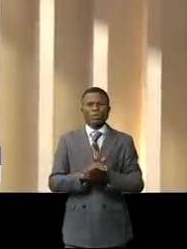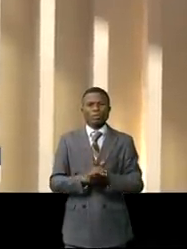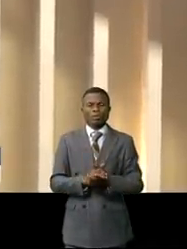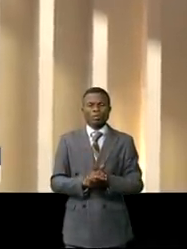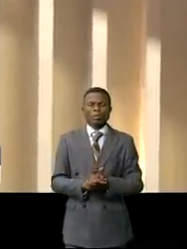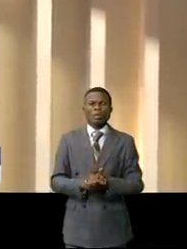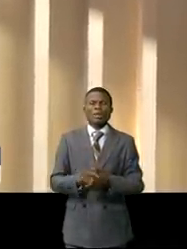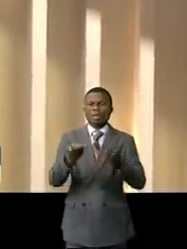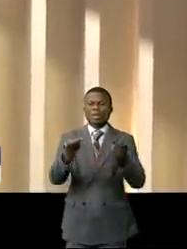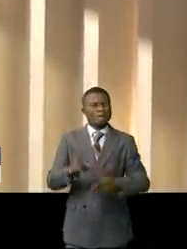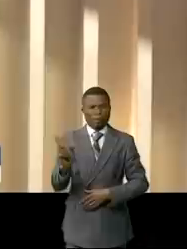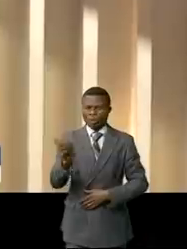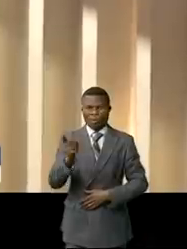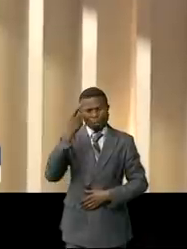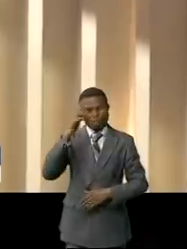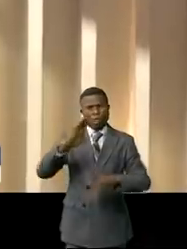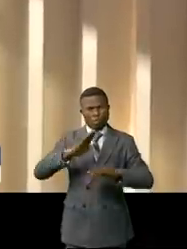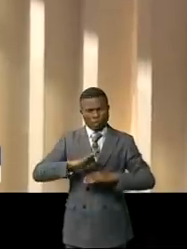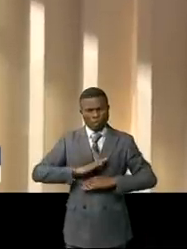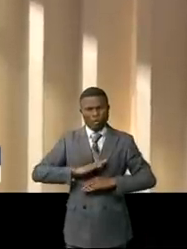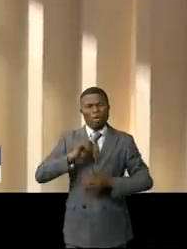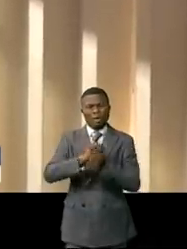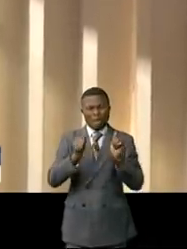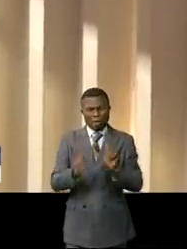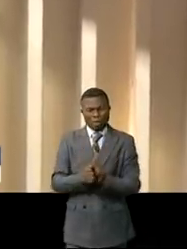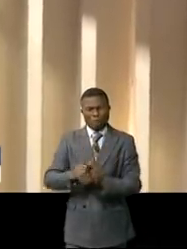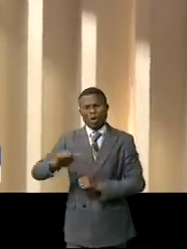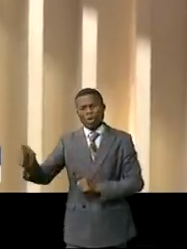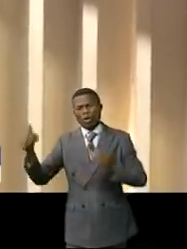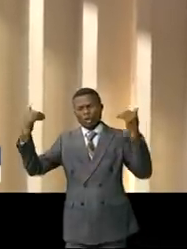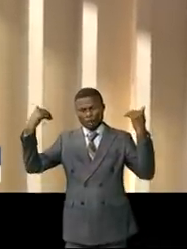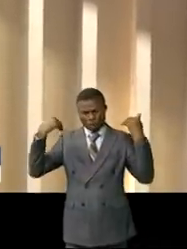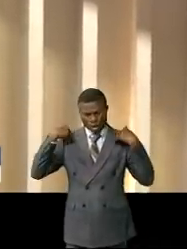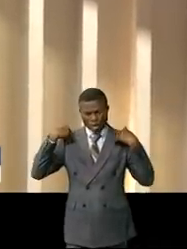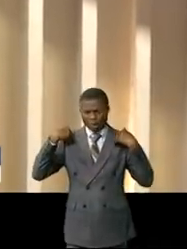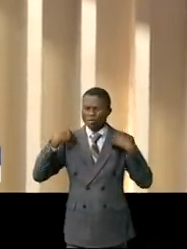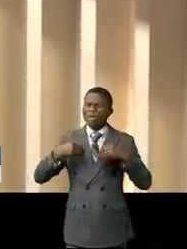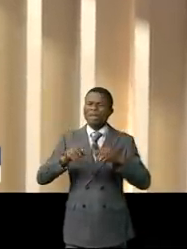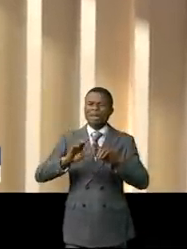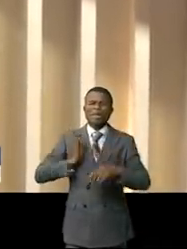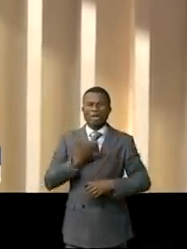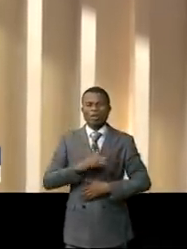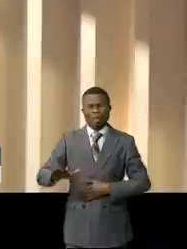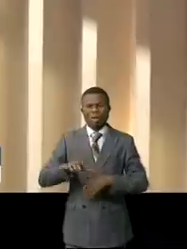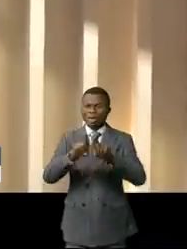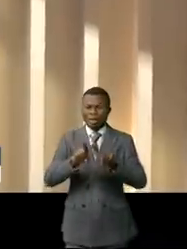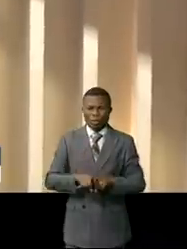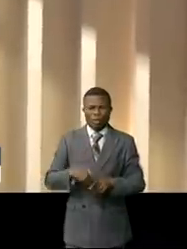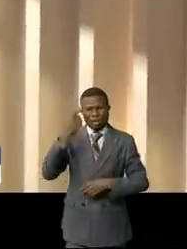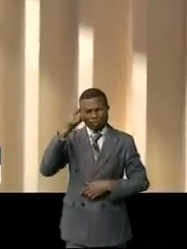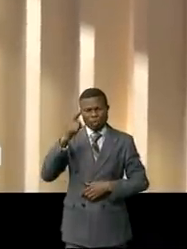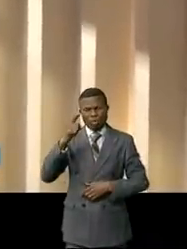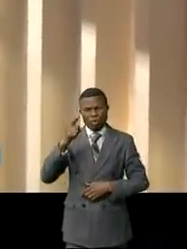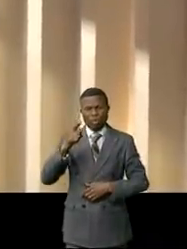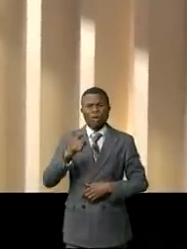n'y a pas de place pour satisfaire les caprices de quelques autorités morales que ce soit, ni pour vous conformer